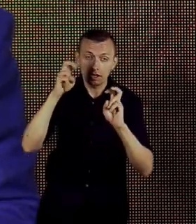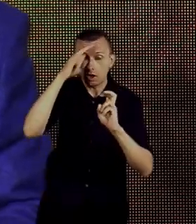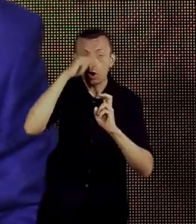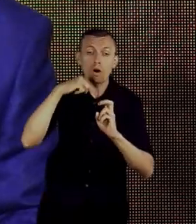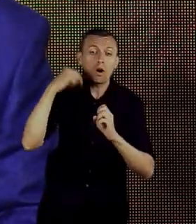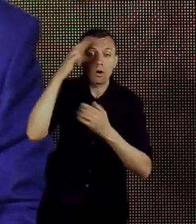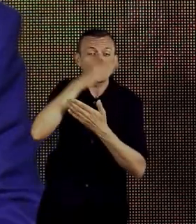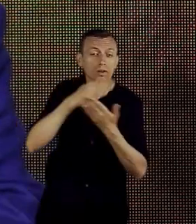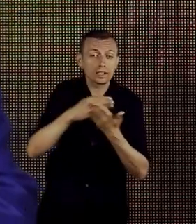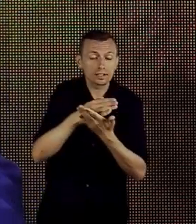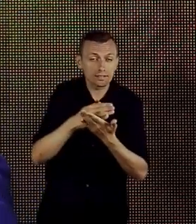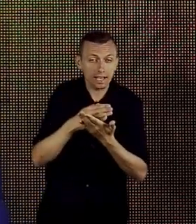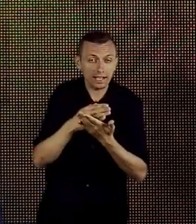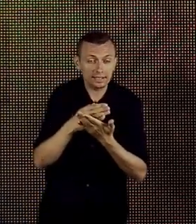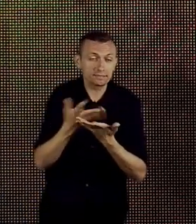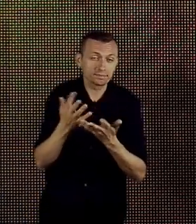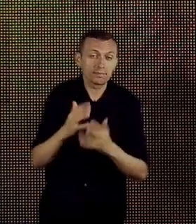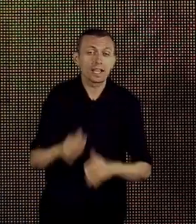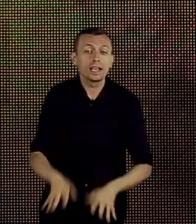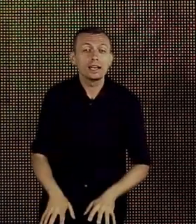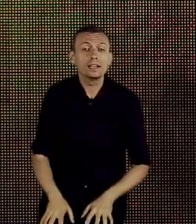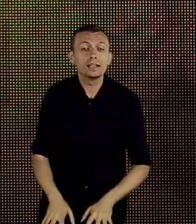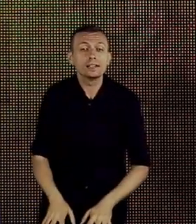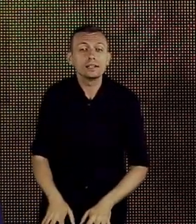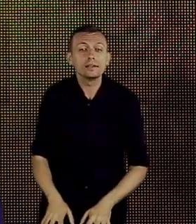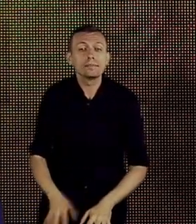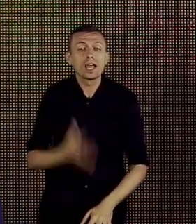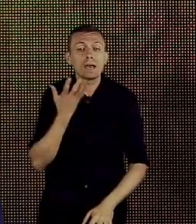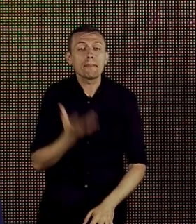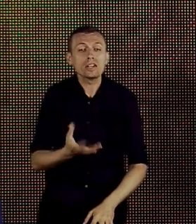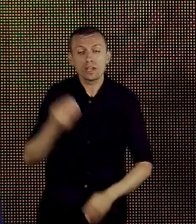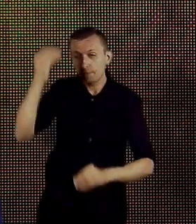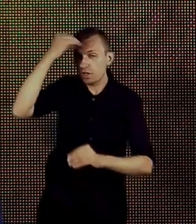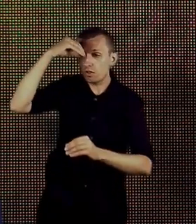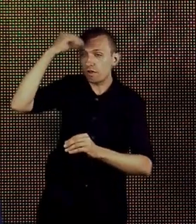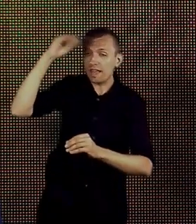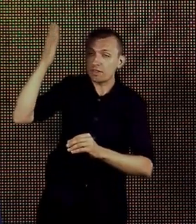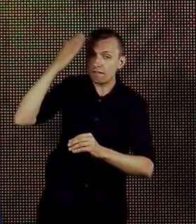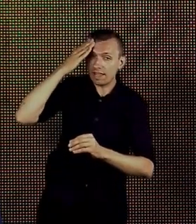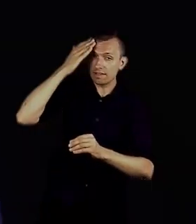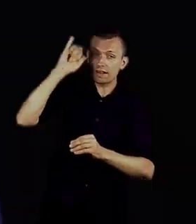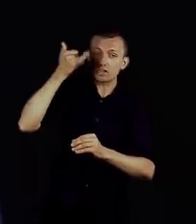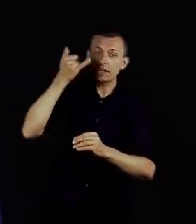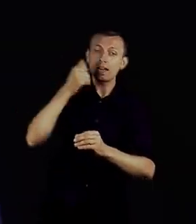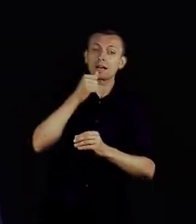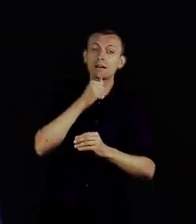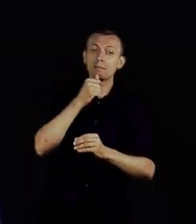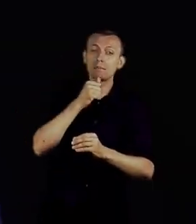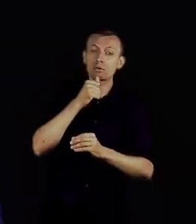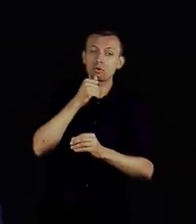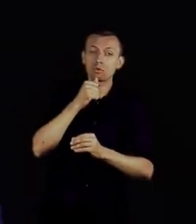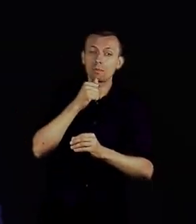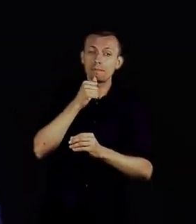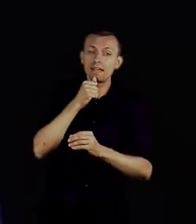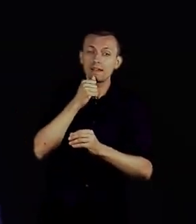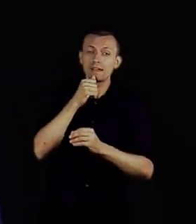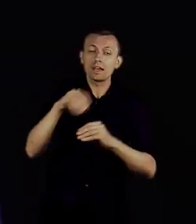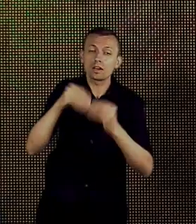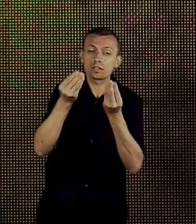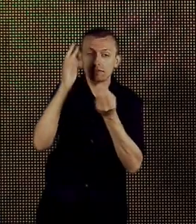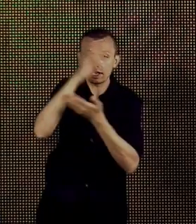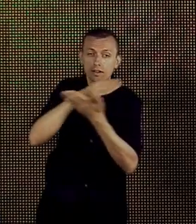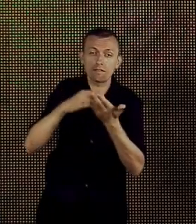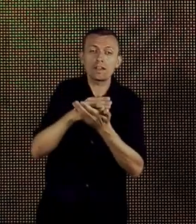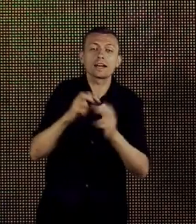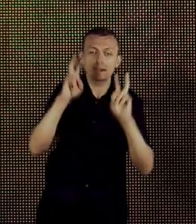nas do dojrzałości, a naszą wiarę do pełni. Posłuchajcie. Przypomnij sobie, z